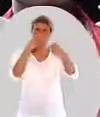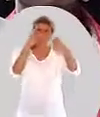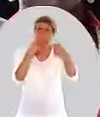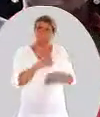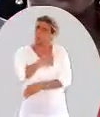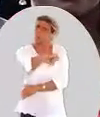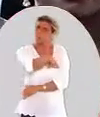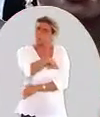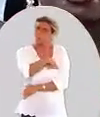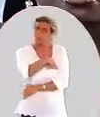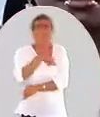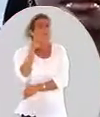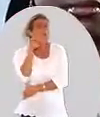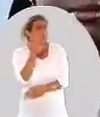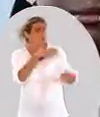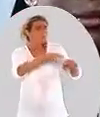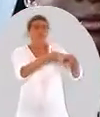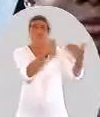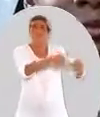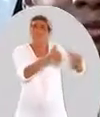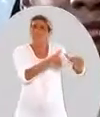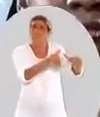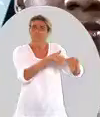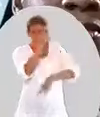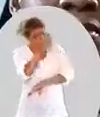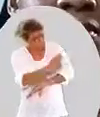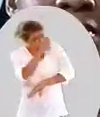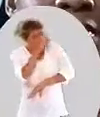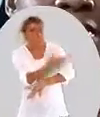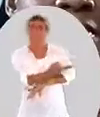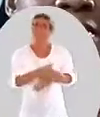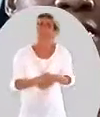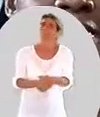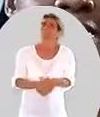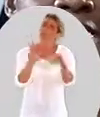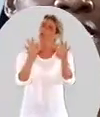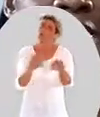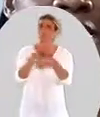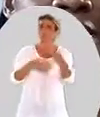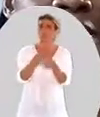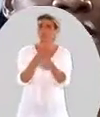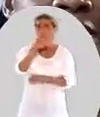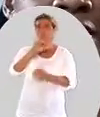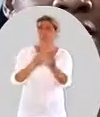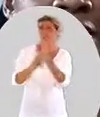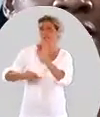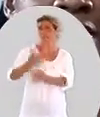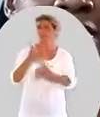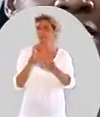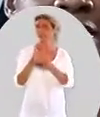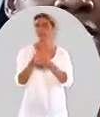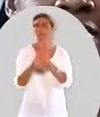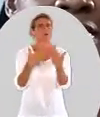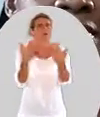provoque la perte injuste de notre cher je souhaiterais que cette année 2013 soit celle du